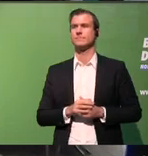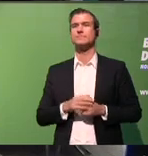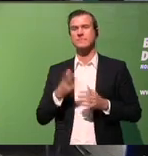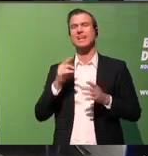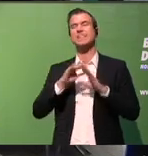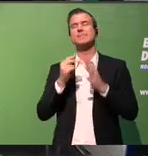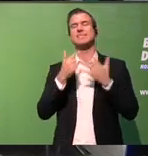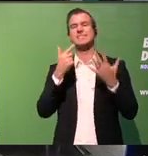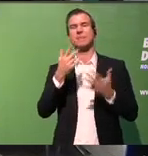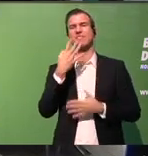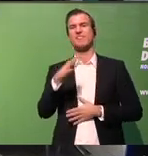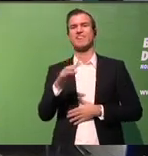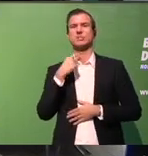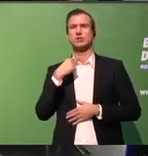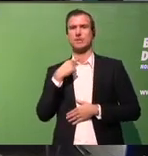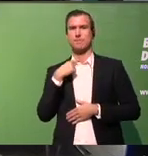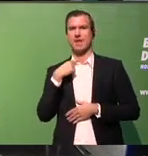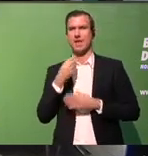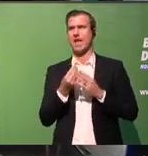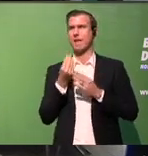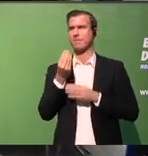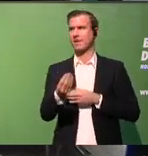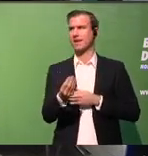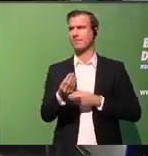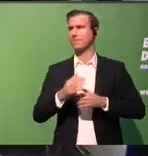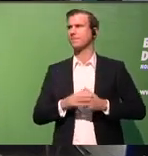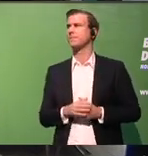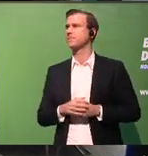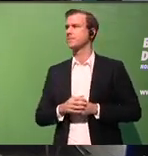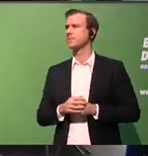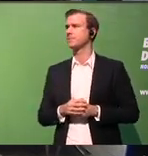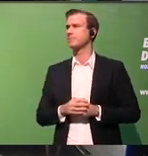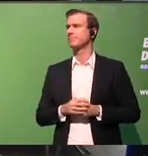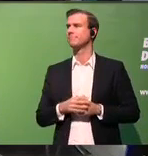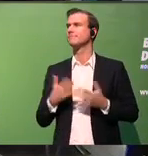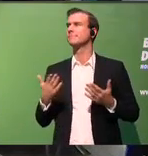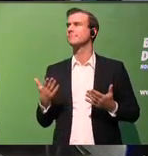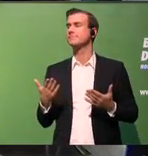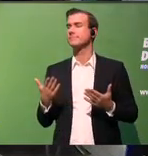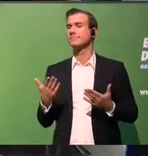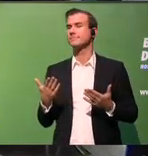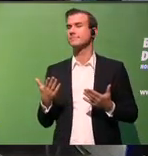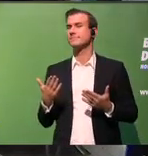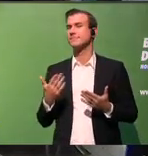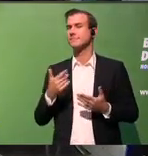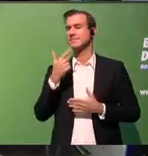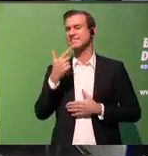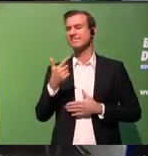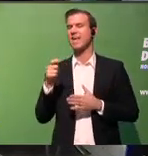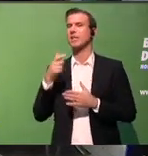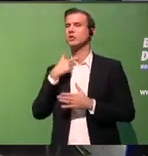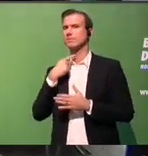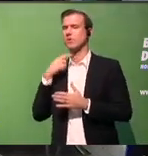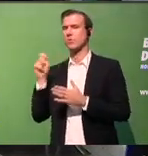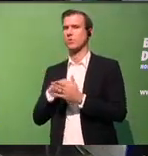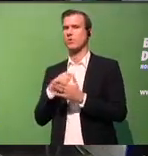47 Stimmen abgegeben. Davon waren 2 ungültig,